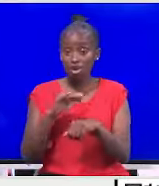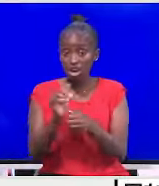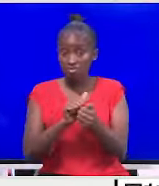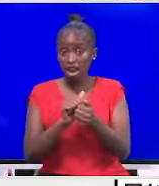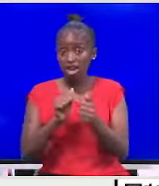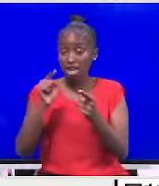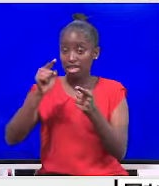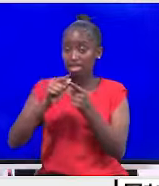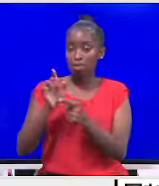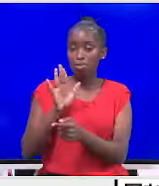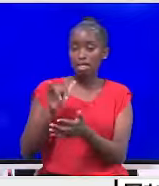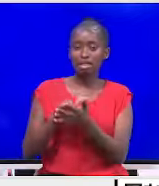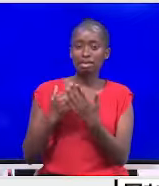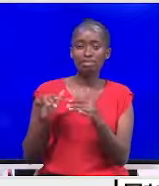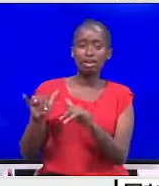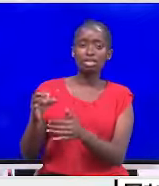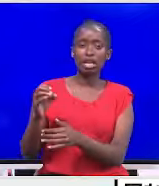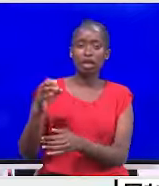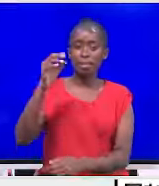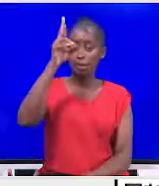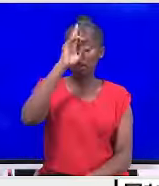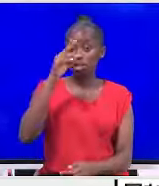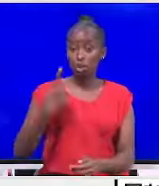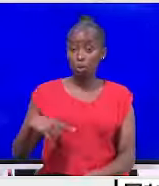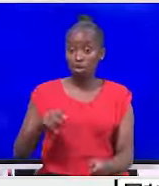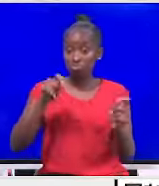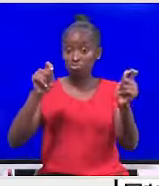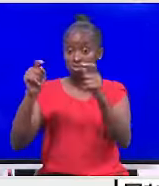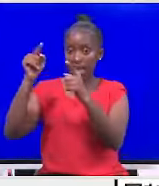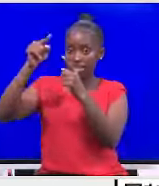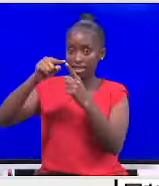kwa ofisi, tutaandamana mpaka huko.